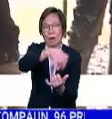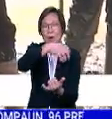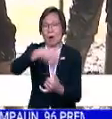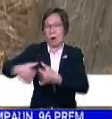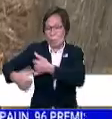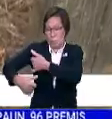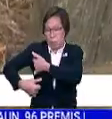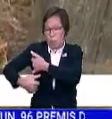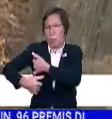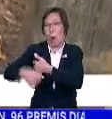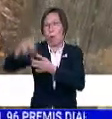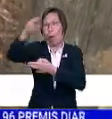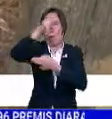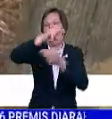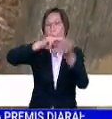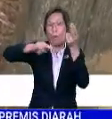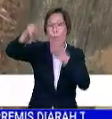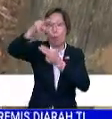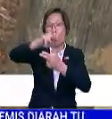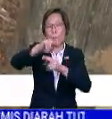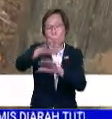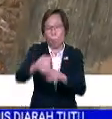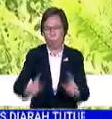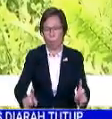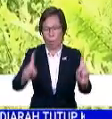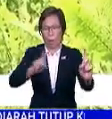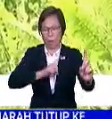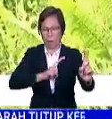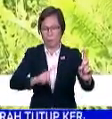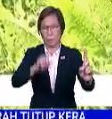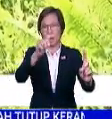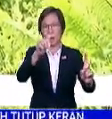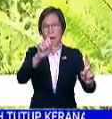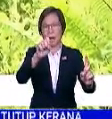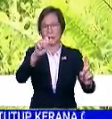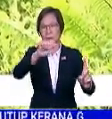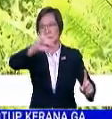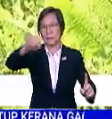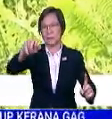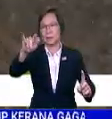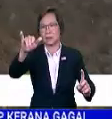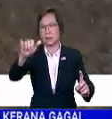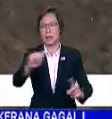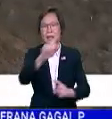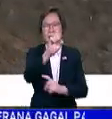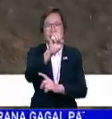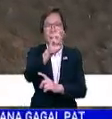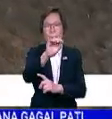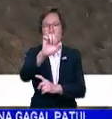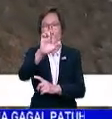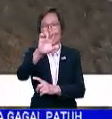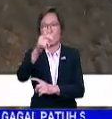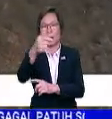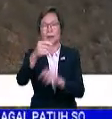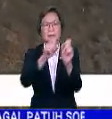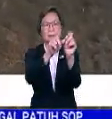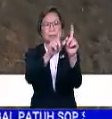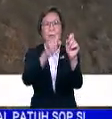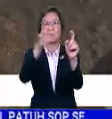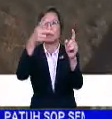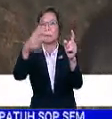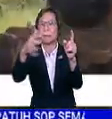Sahamat dikebumikan di tanah perkuburan Islam Kampung Asajaya Laut, Semerahan, kira-kira pukul 11.15